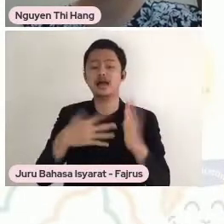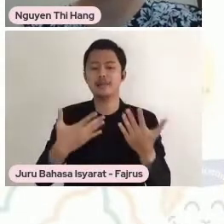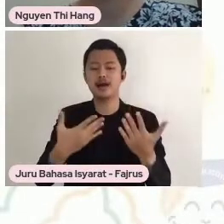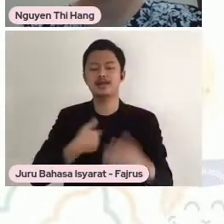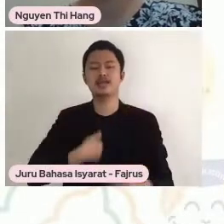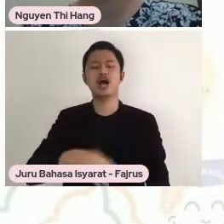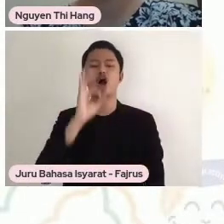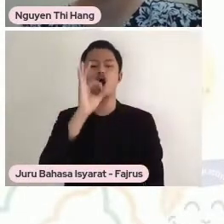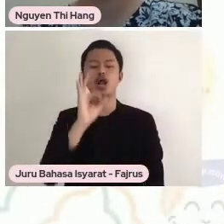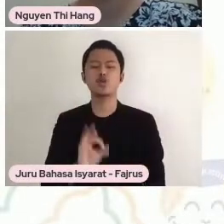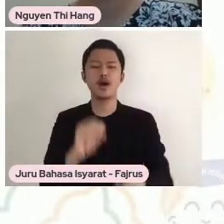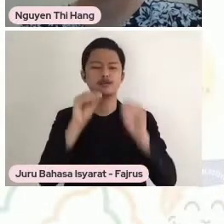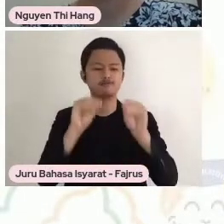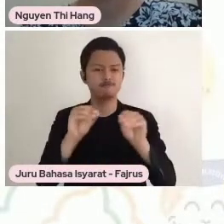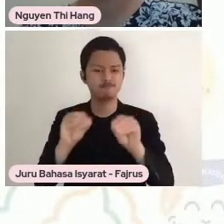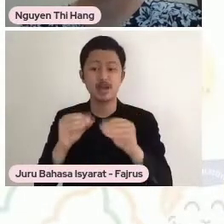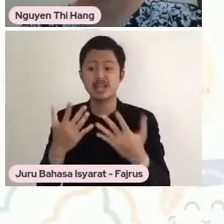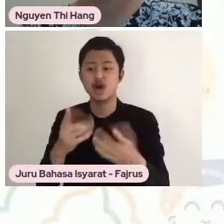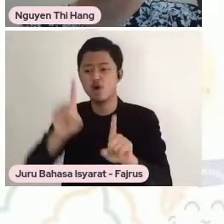and the caregiver.